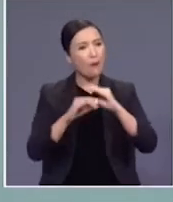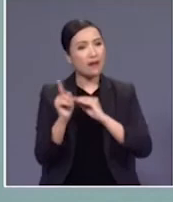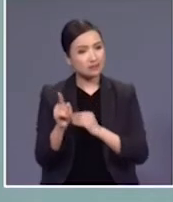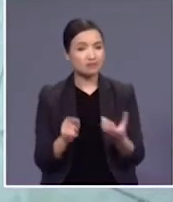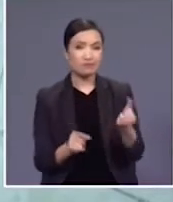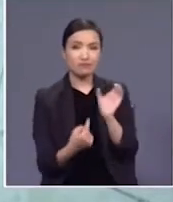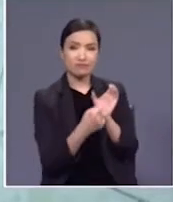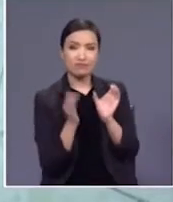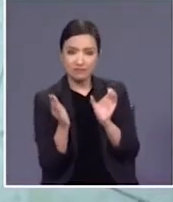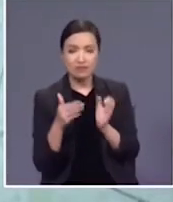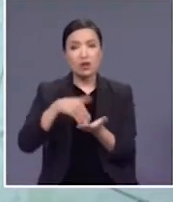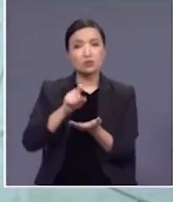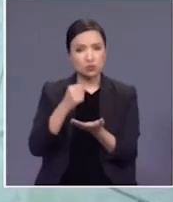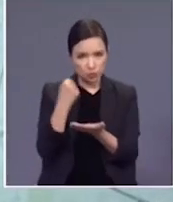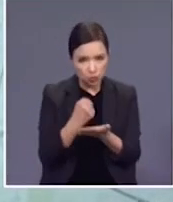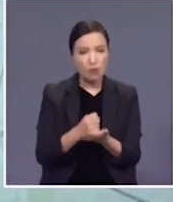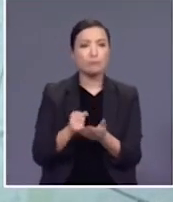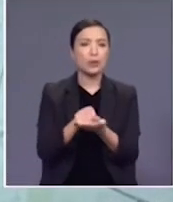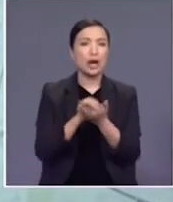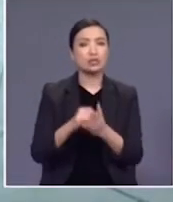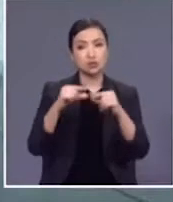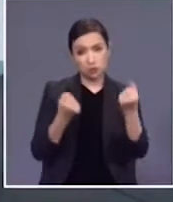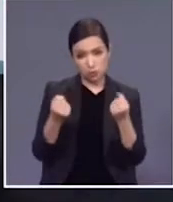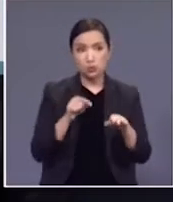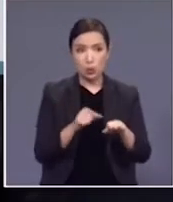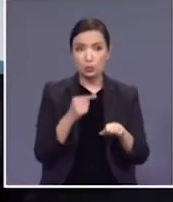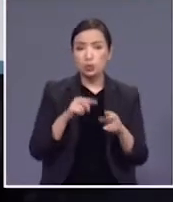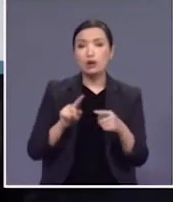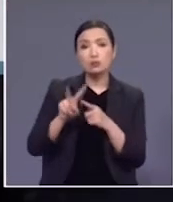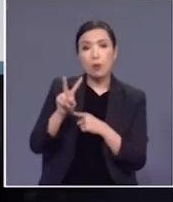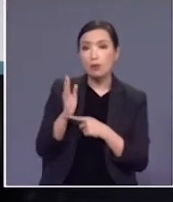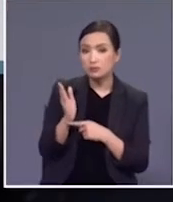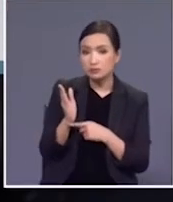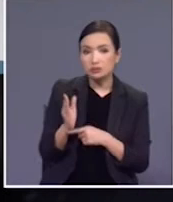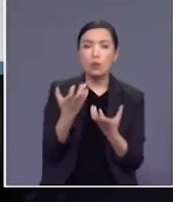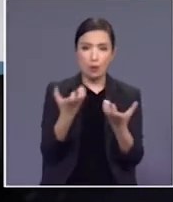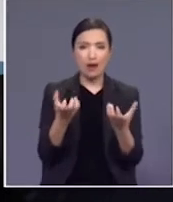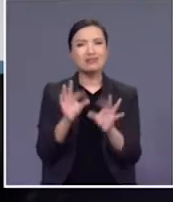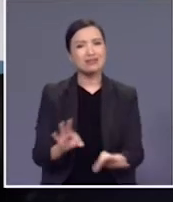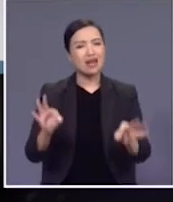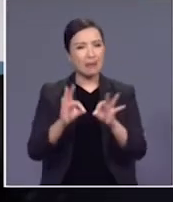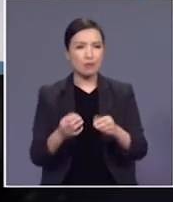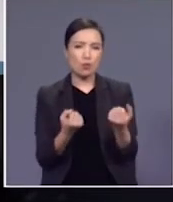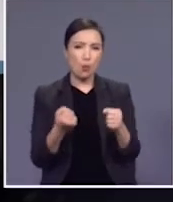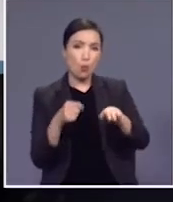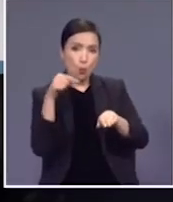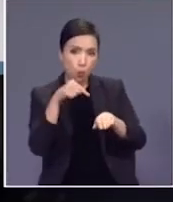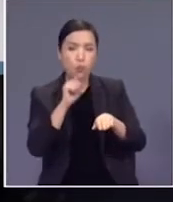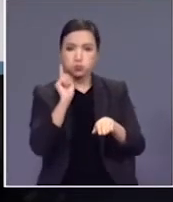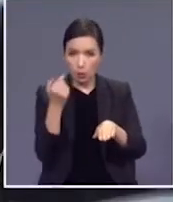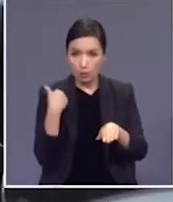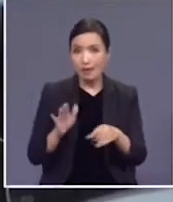ทะเบียนหน้าศูนย์ให้บริการรถแท็กซี่ตรวจสอบด้วยนะครับ 2. การติดตั้งอุปกรณ์สำคัญให้รถแท็กซี่ในโครงการทุกคัน